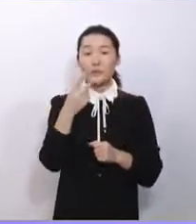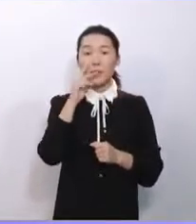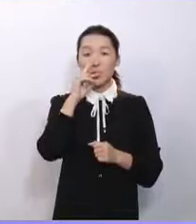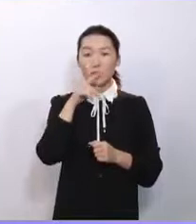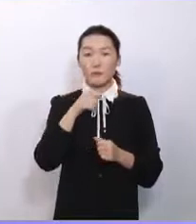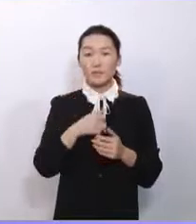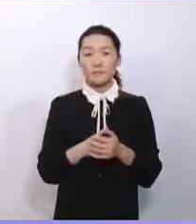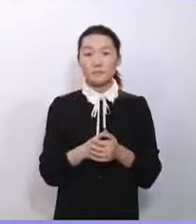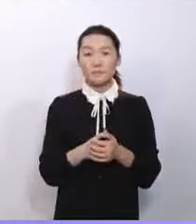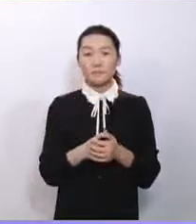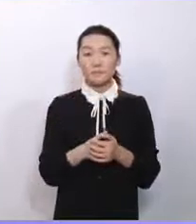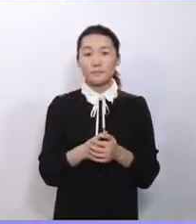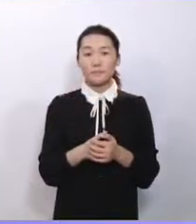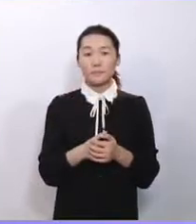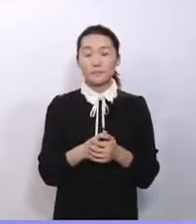ошибки.